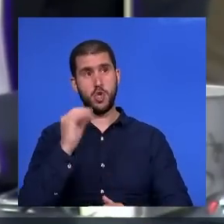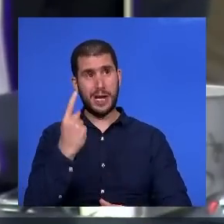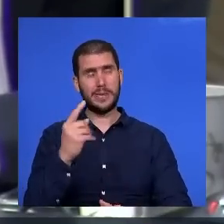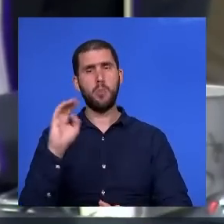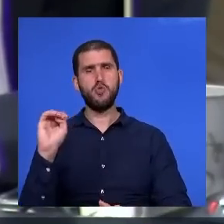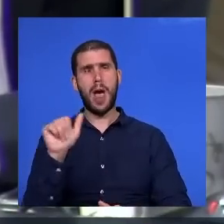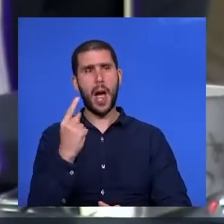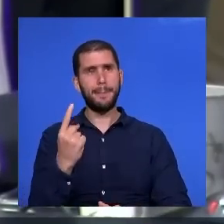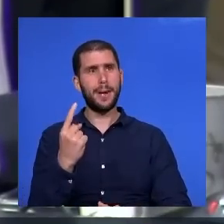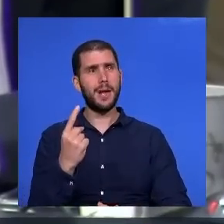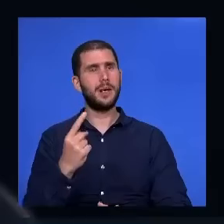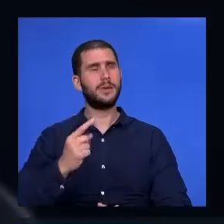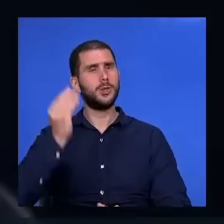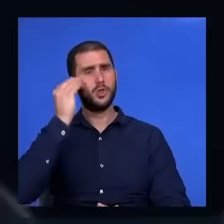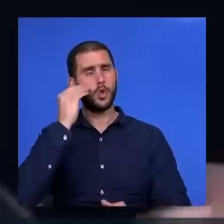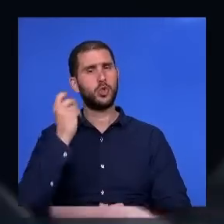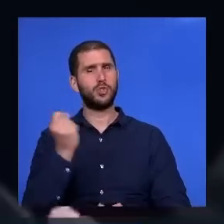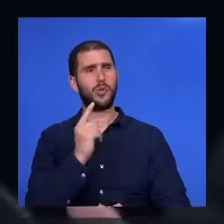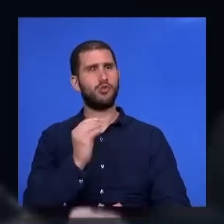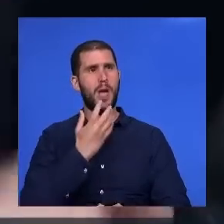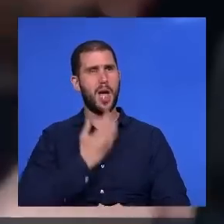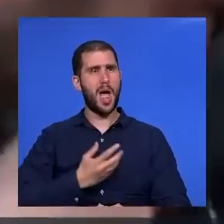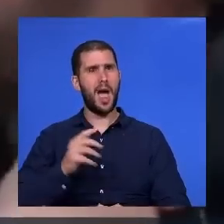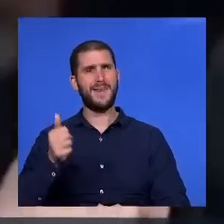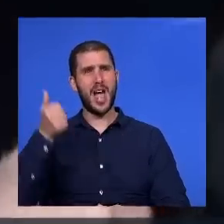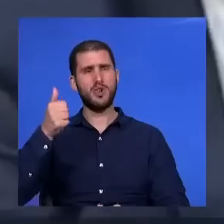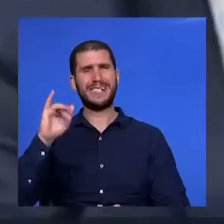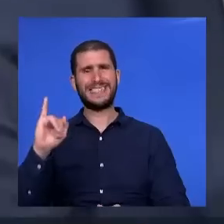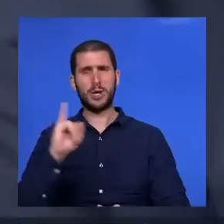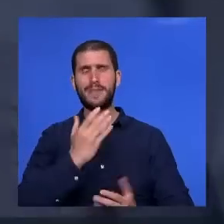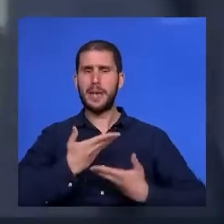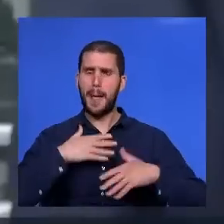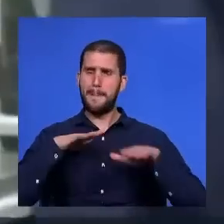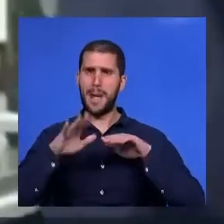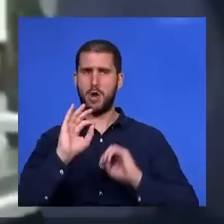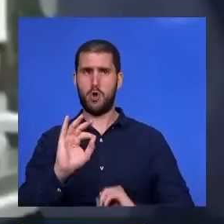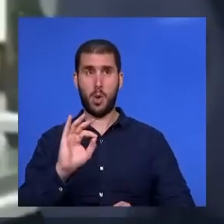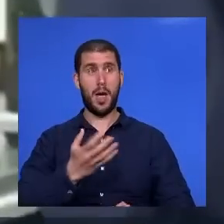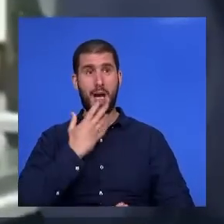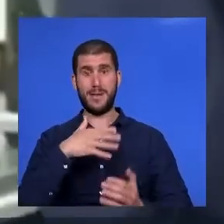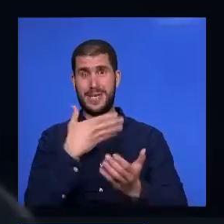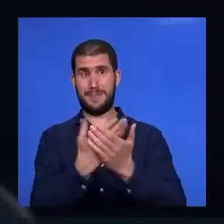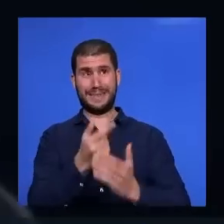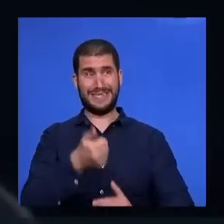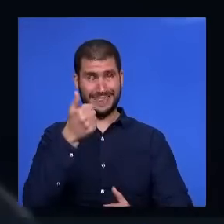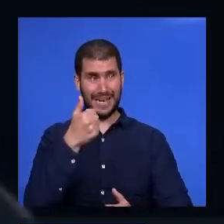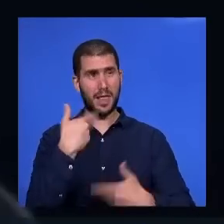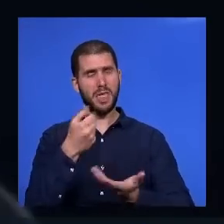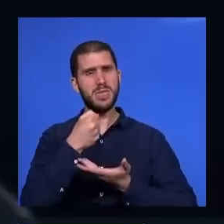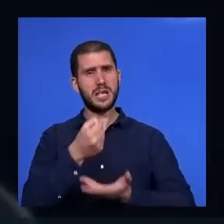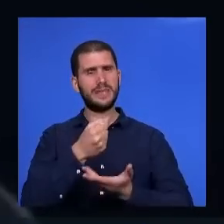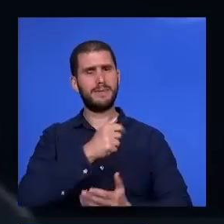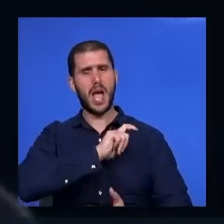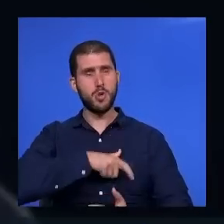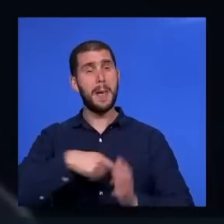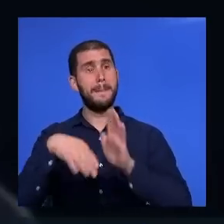ארבל, לשירוע השבועי של הרב הראשי הספרדי יצחק יוסף, וקיבל את ברכתו. הרב המליץ לשר להעניק תקציבים לרשויות